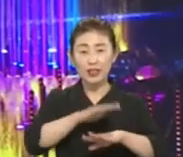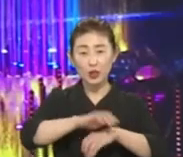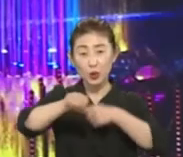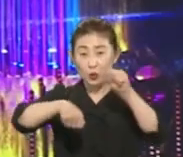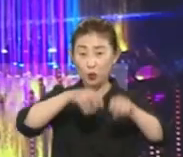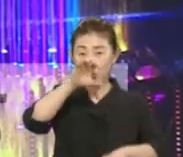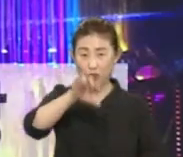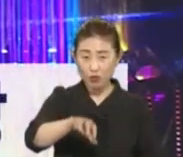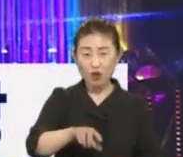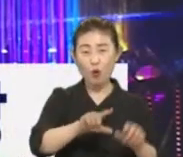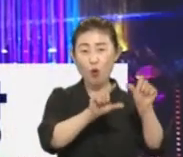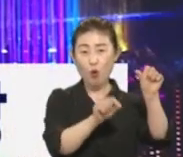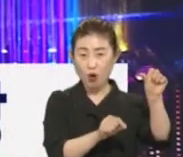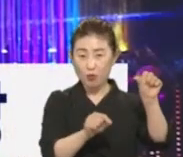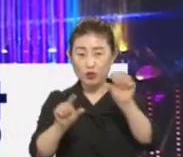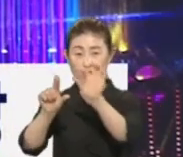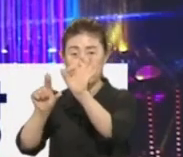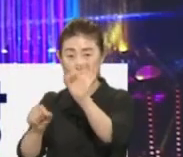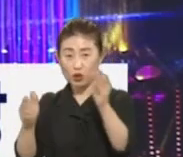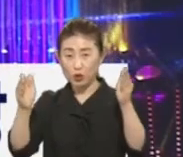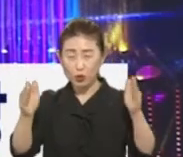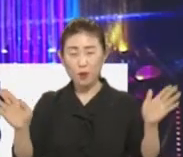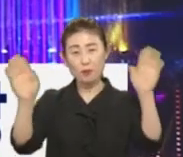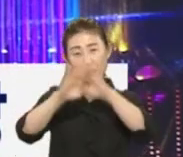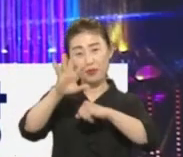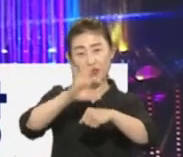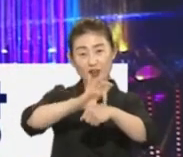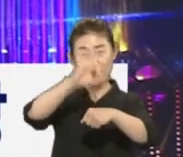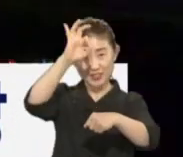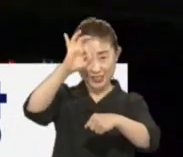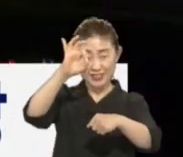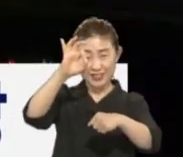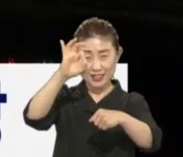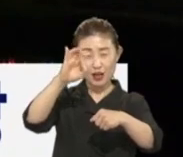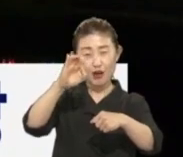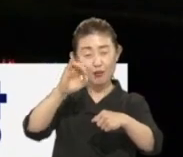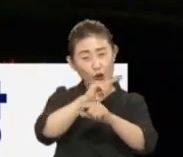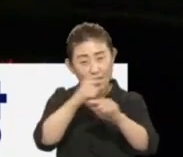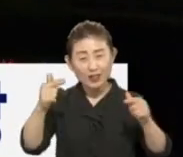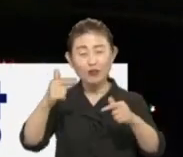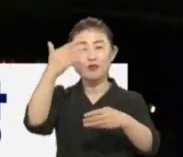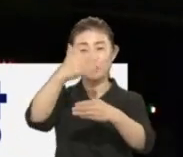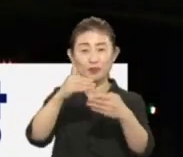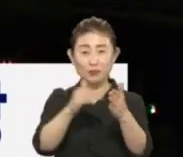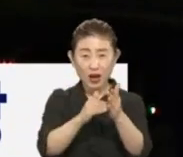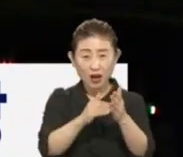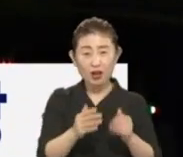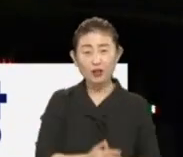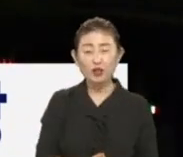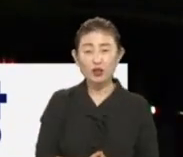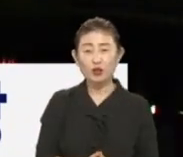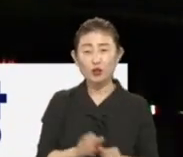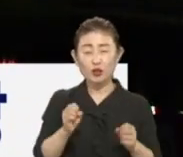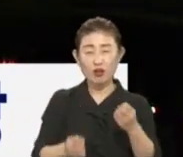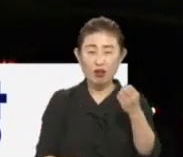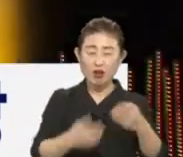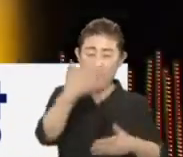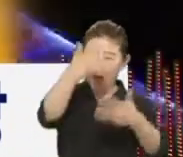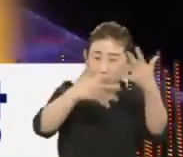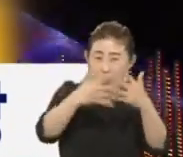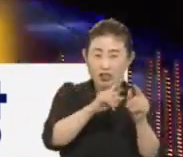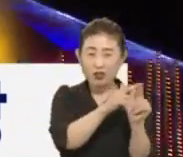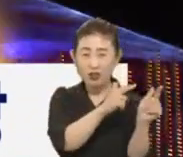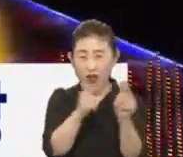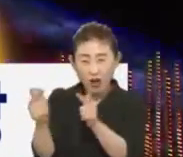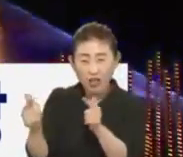대전 오월드가 다음 달부터 오는 10월까지 밤 10시까지 문을 엽니다 최첨단 홀로그램 쇼와 실감